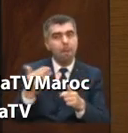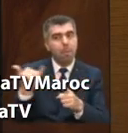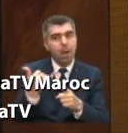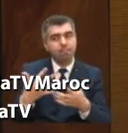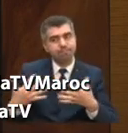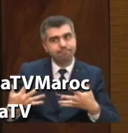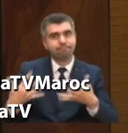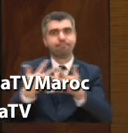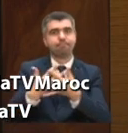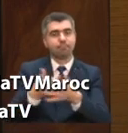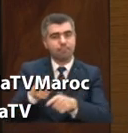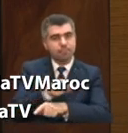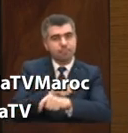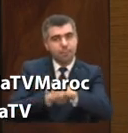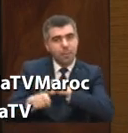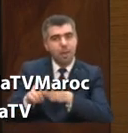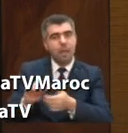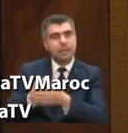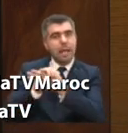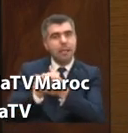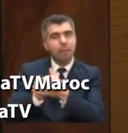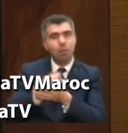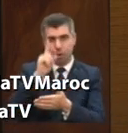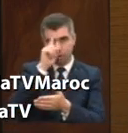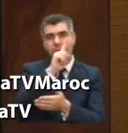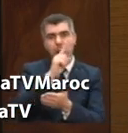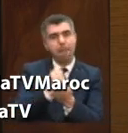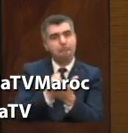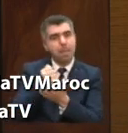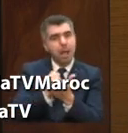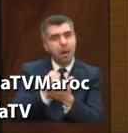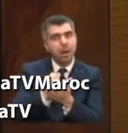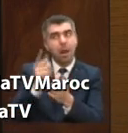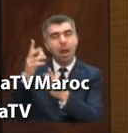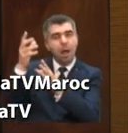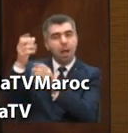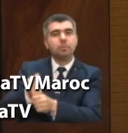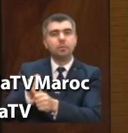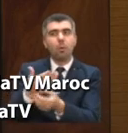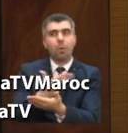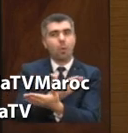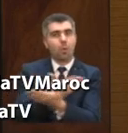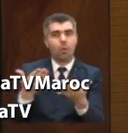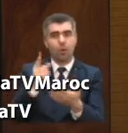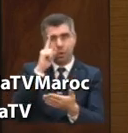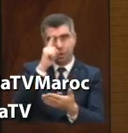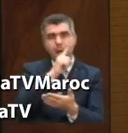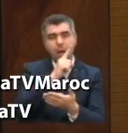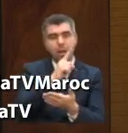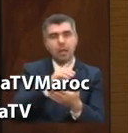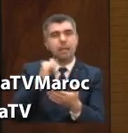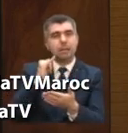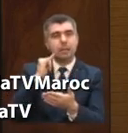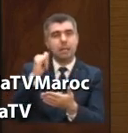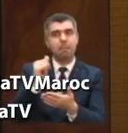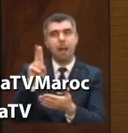وتلاحمنا واستمرار تضامننا سننتصر حتما في هذه المعركة. وفقنا الله جميعا لما فيه خير الوطن والمواطنين